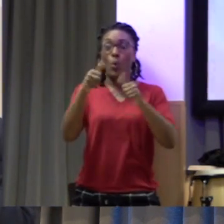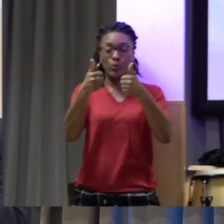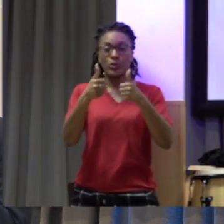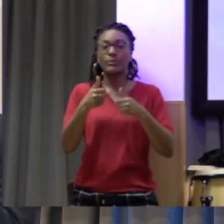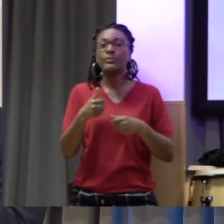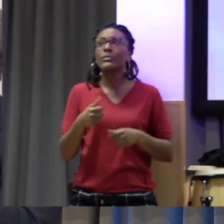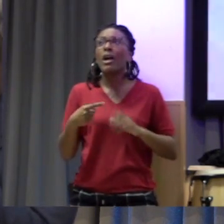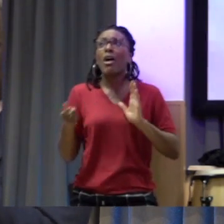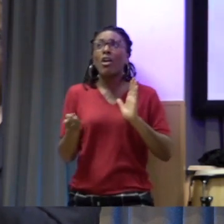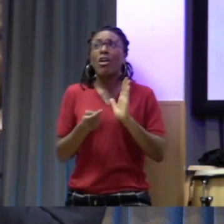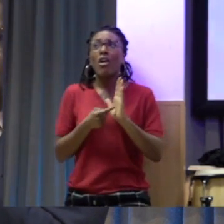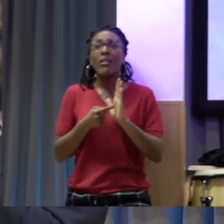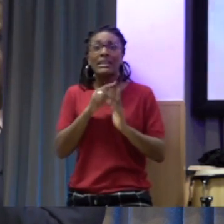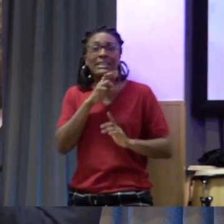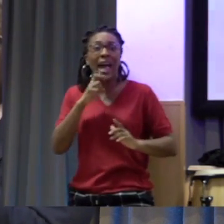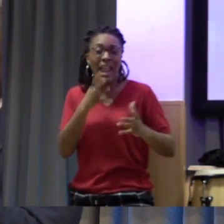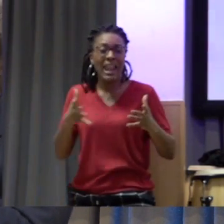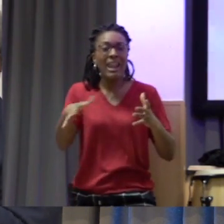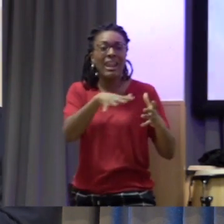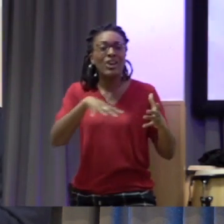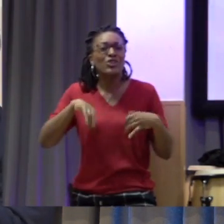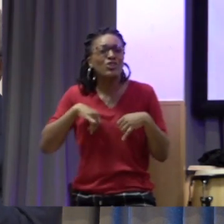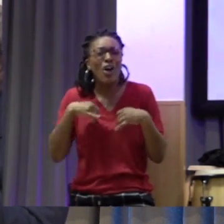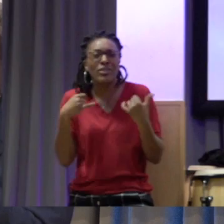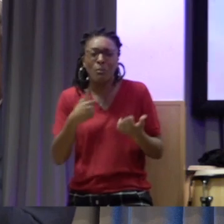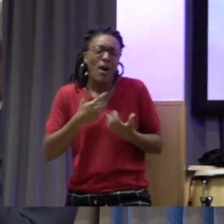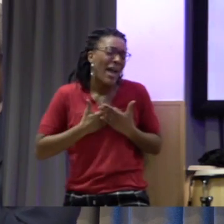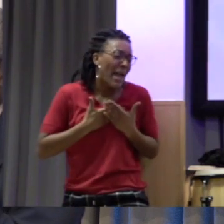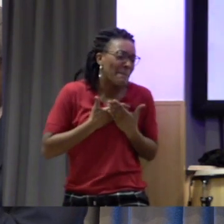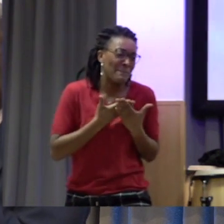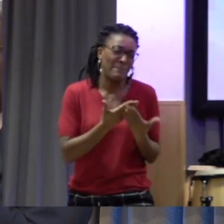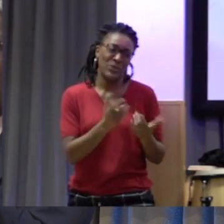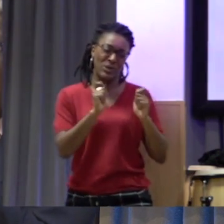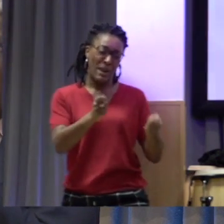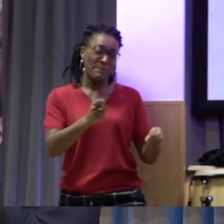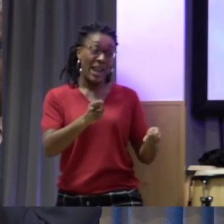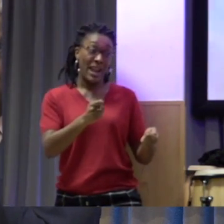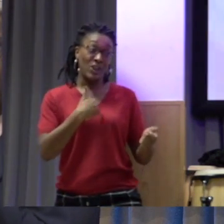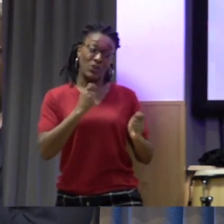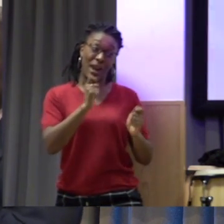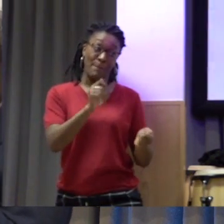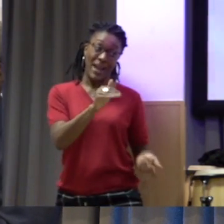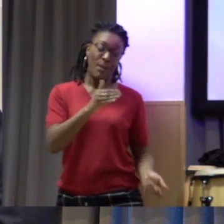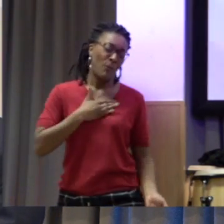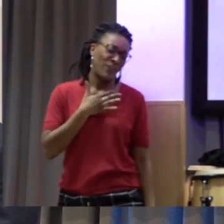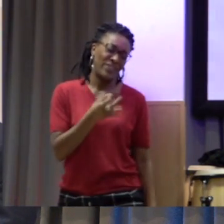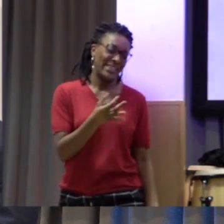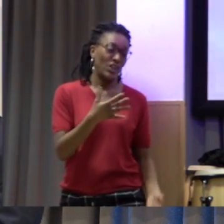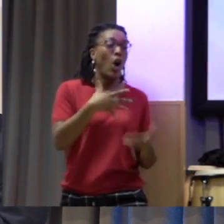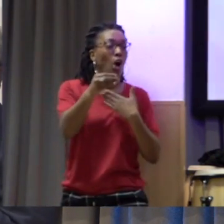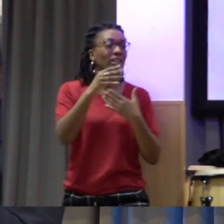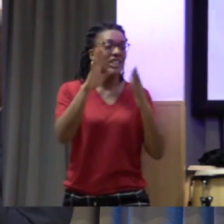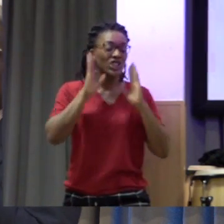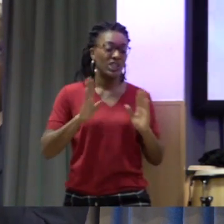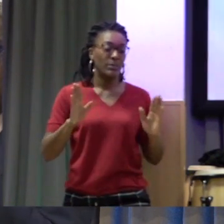Quand Israël était jeune, je l'aimais. Et je l'appelais mon fils hors d'Égypte. Mais